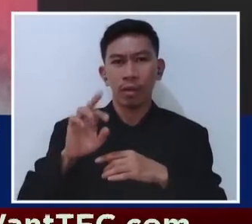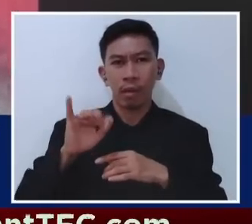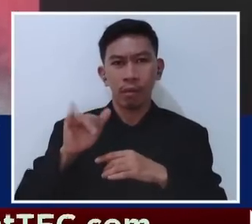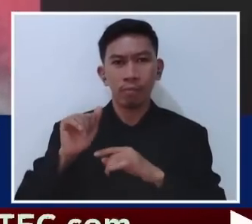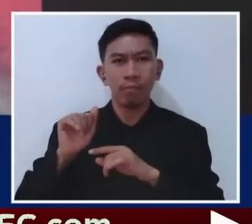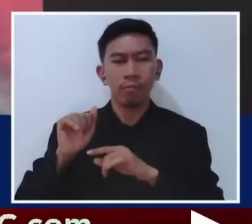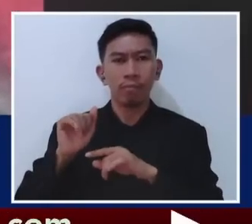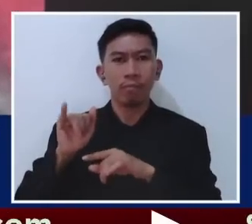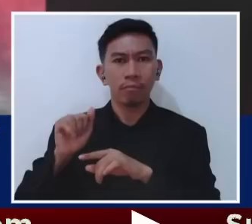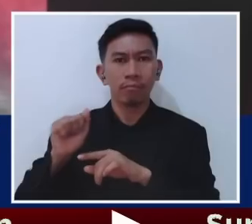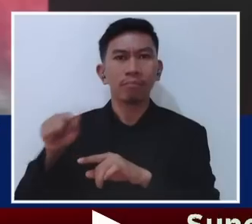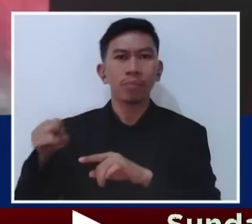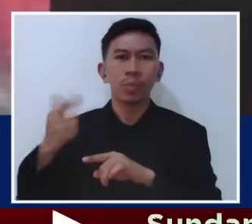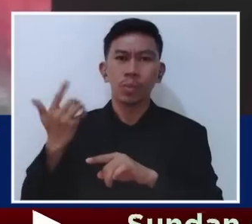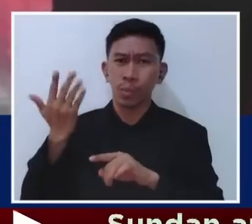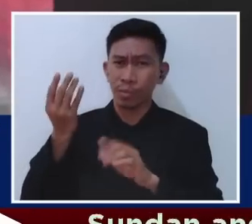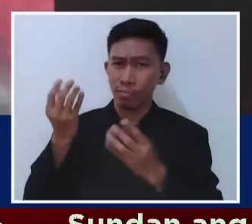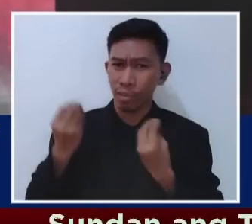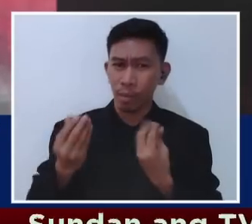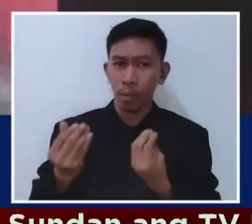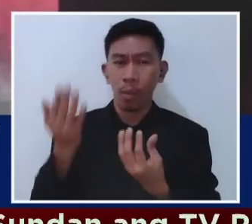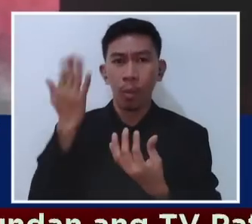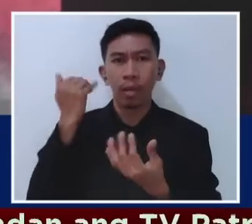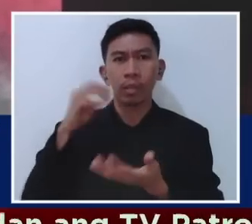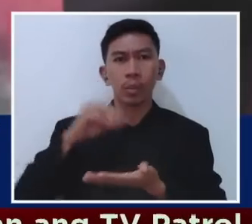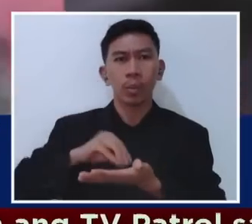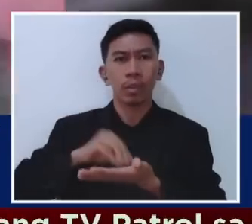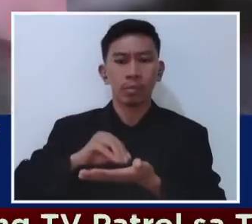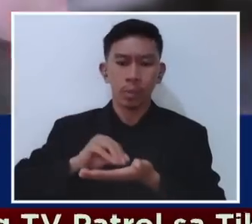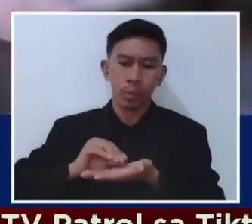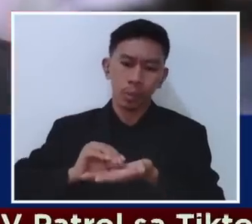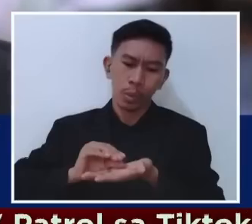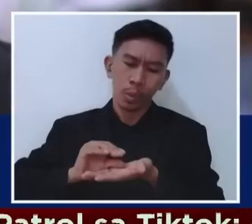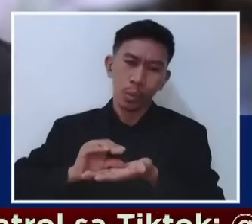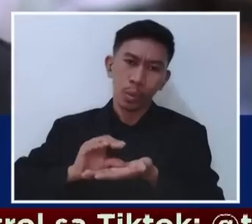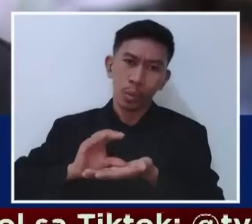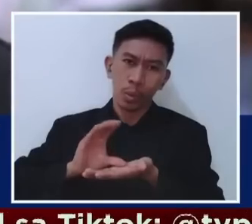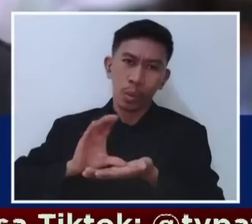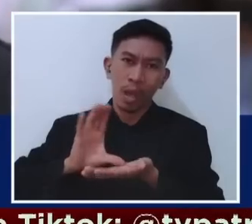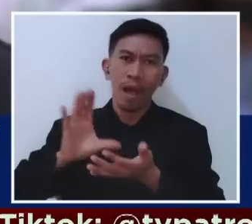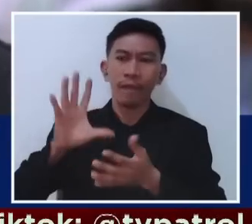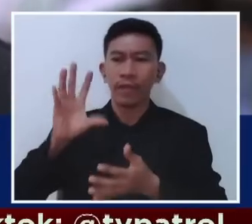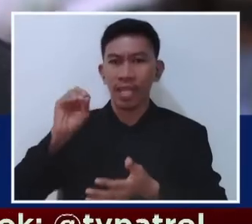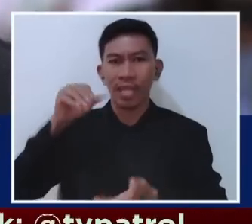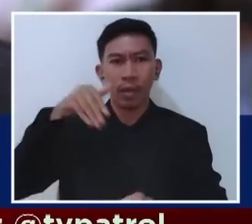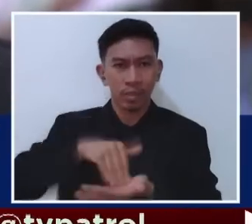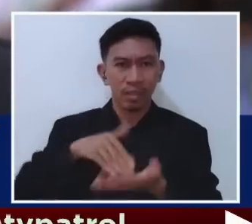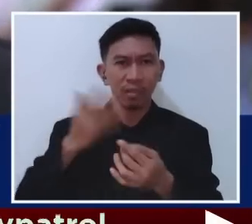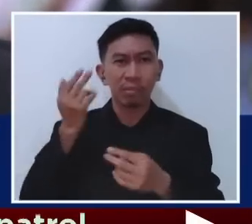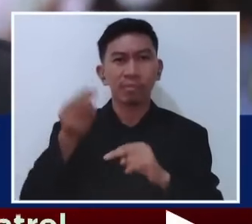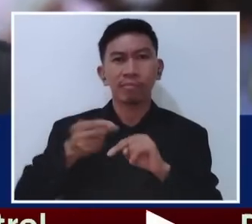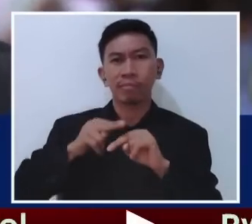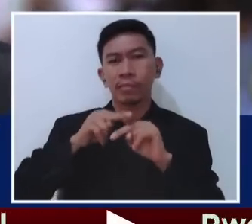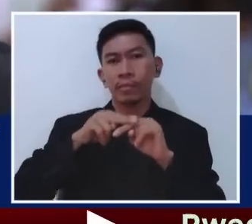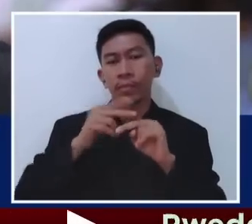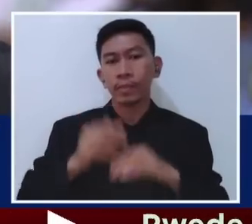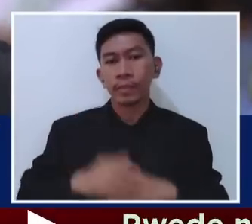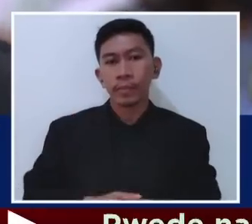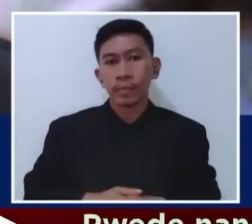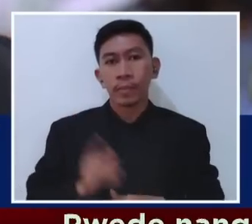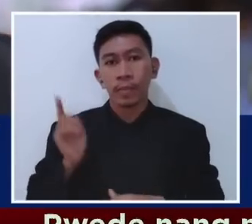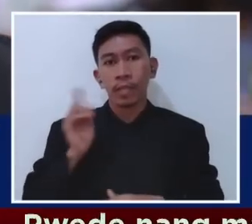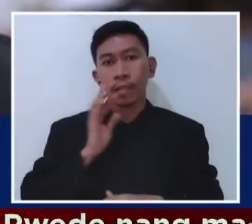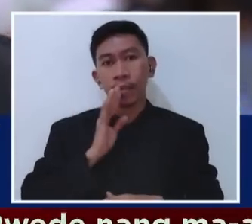ng 50,000 pesos dahil sa interes. Na-hospital yung tatay ko. So nung na-hospital